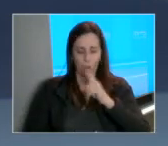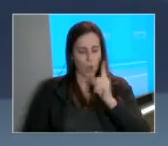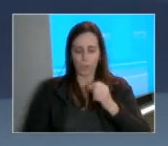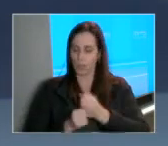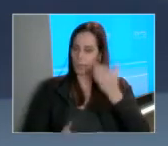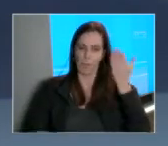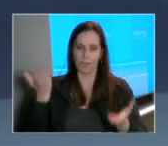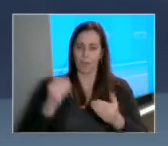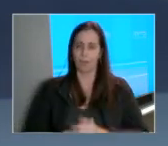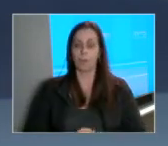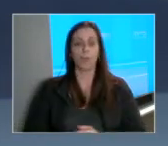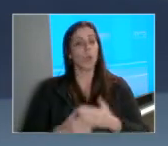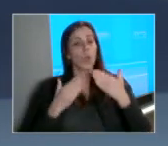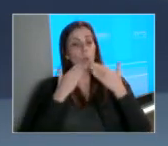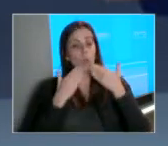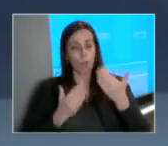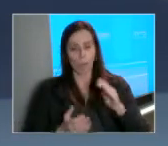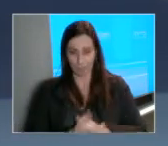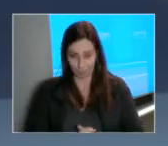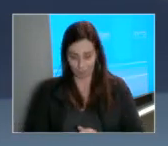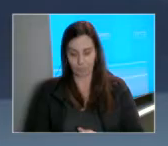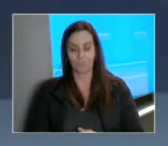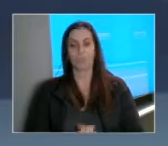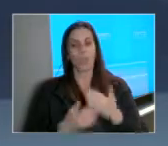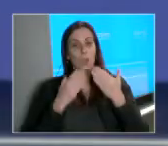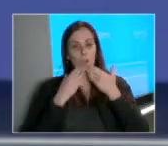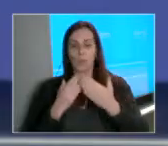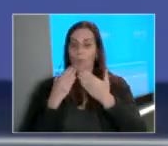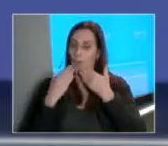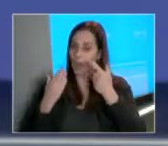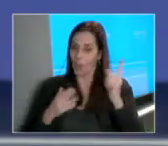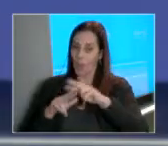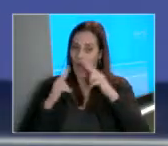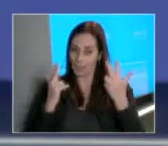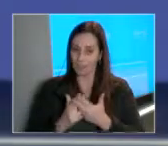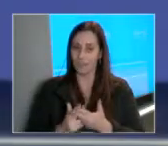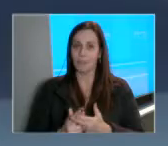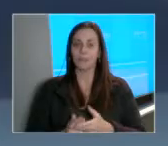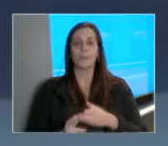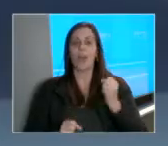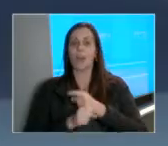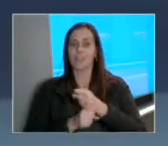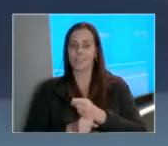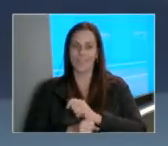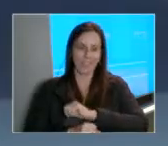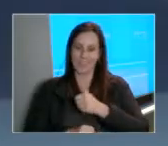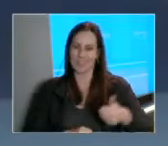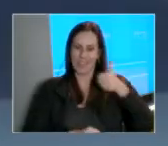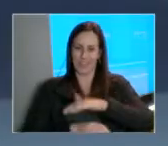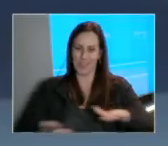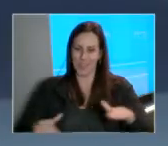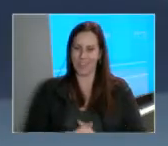להבדיל בין ילדים. אני רוצה להודות לאור סרי שהייתה איתי שעה שלמה, תודה רבה, אני רוצה להודות לכל הצוות באולפן. אור שעשתה פה אחלה פלור